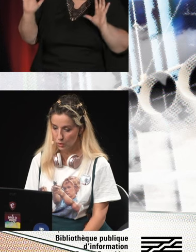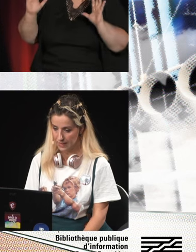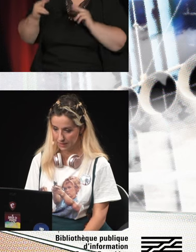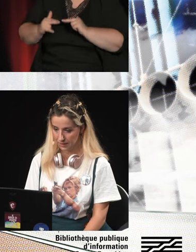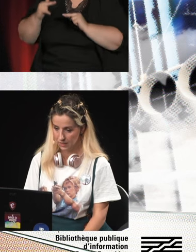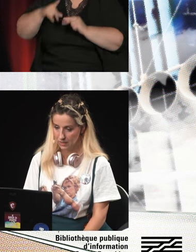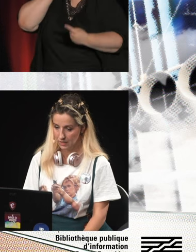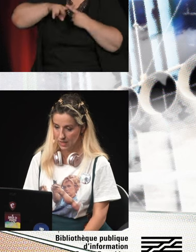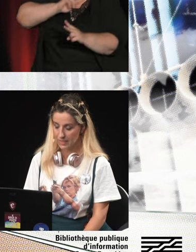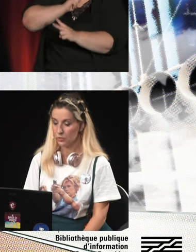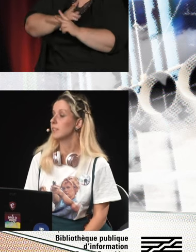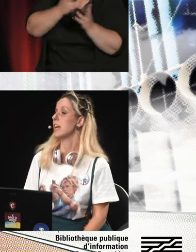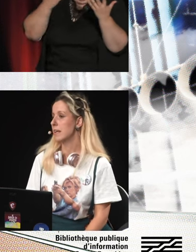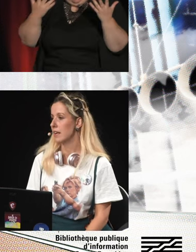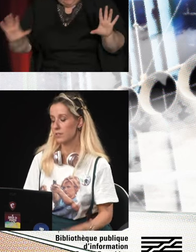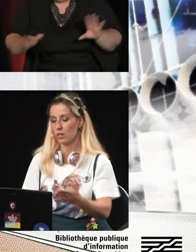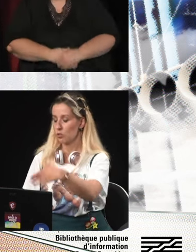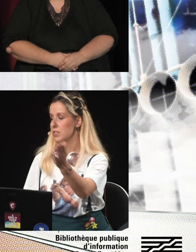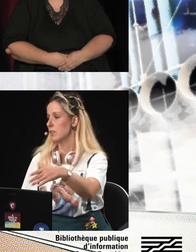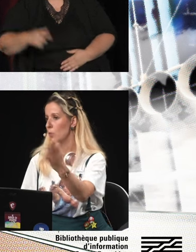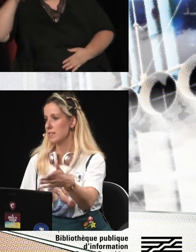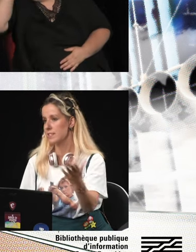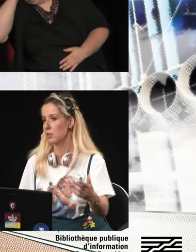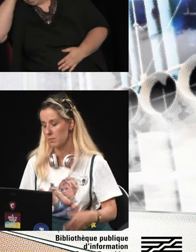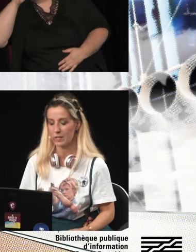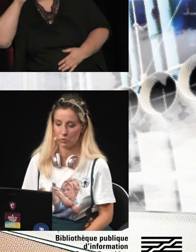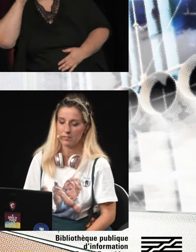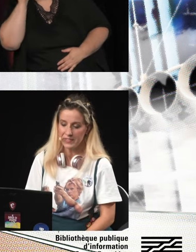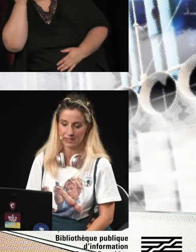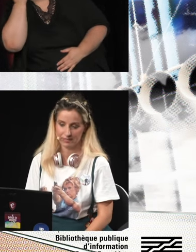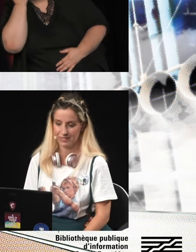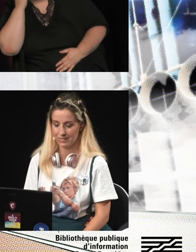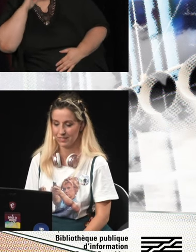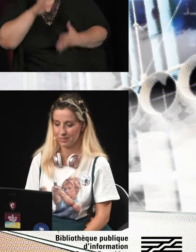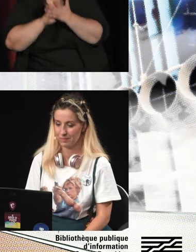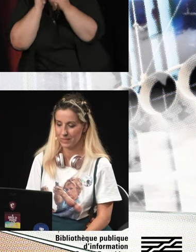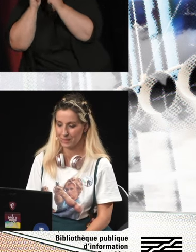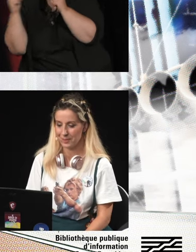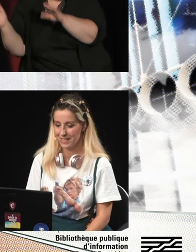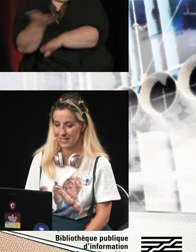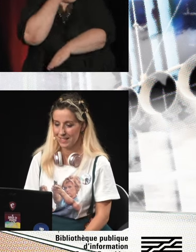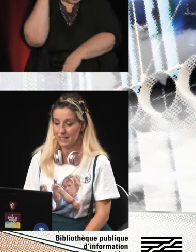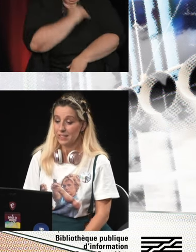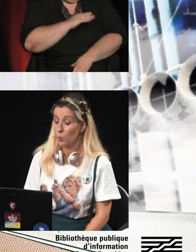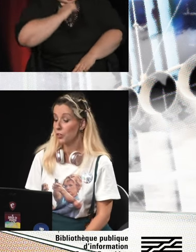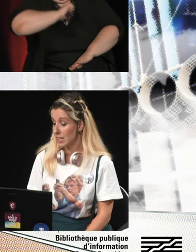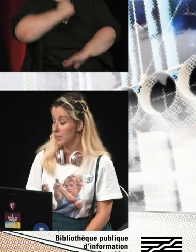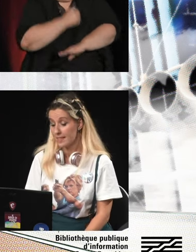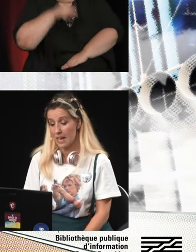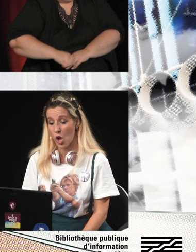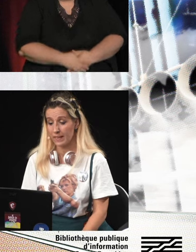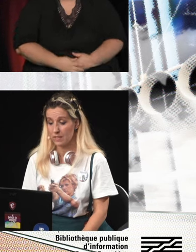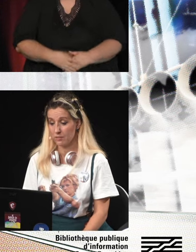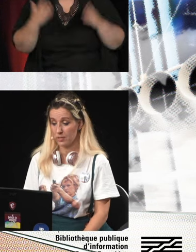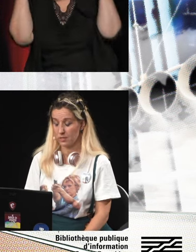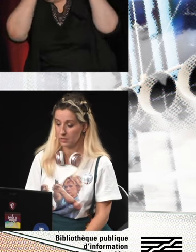niveau de l'hôtel. Avec Haddock qui amène la lettre. Alors, je suis désolée, on passe les dialogues, mais parce qu'on va vite. Mais donc, pendant la nuit,